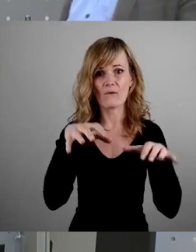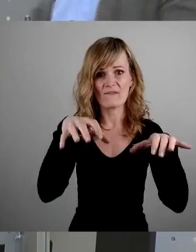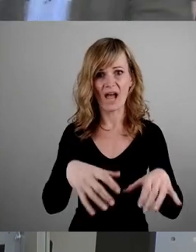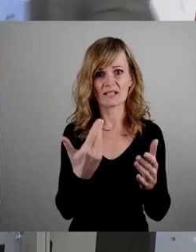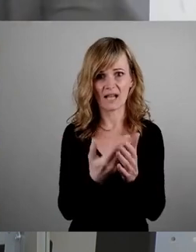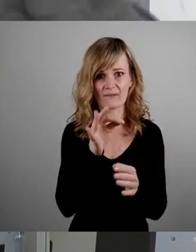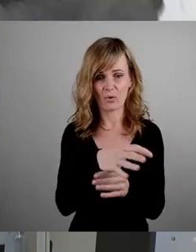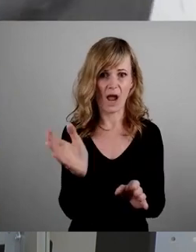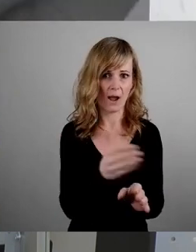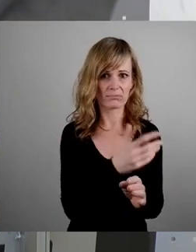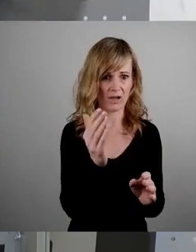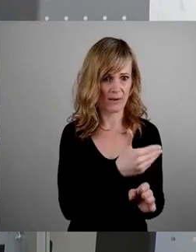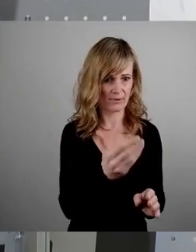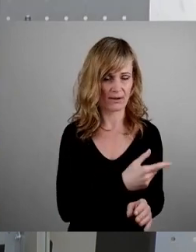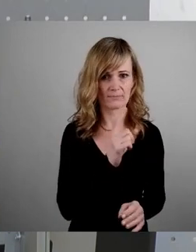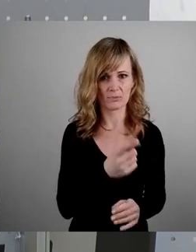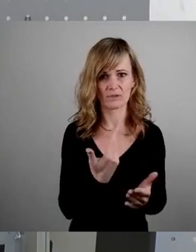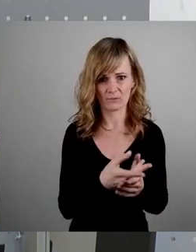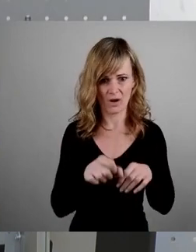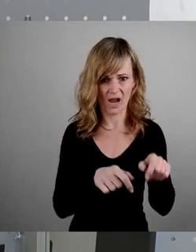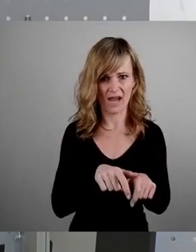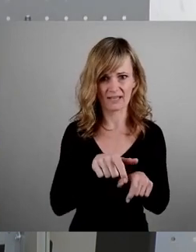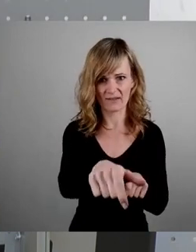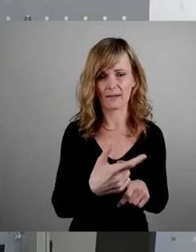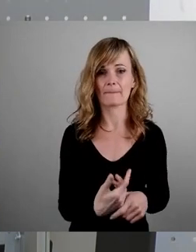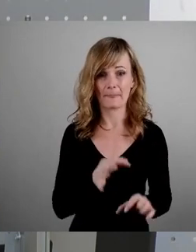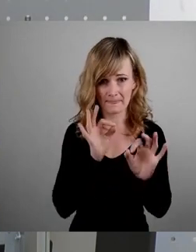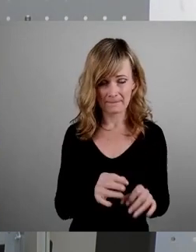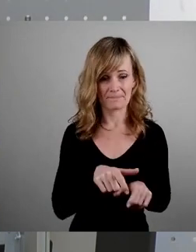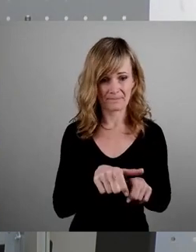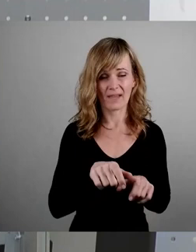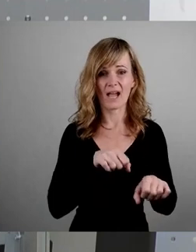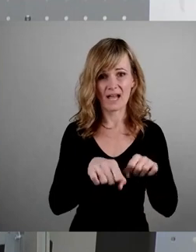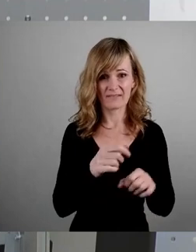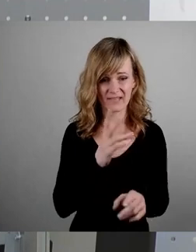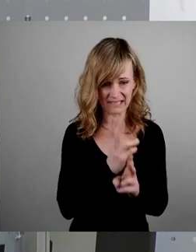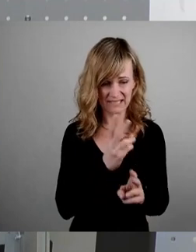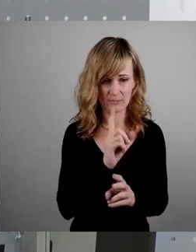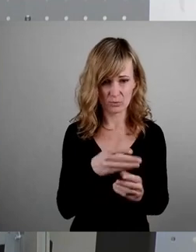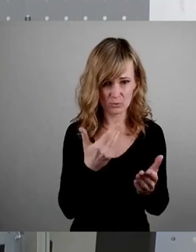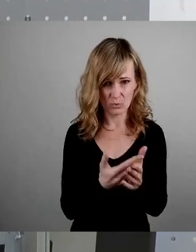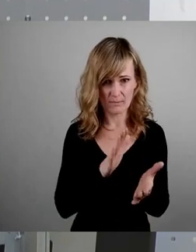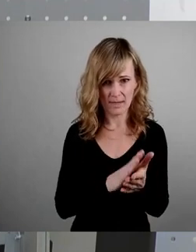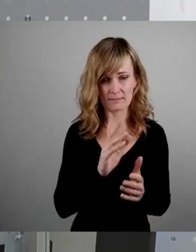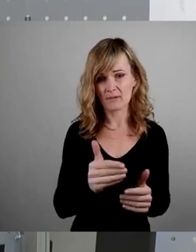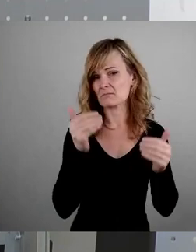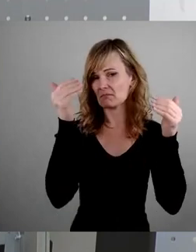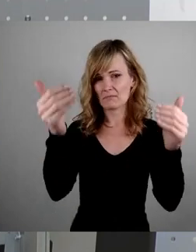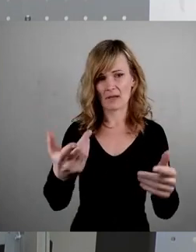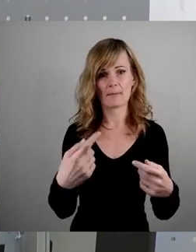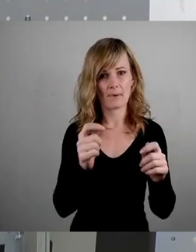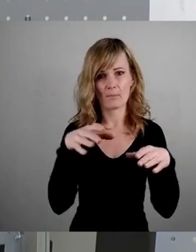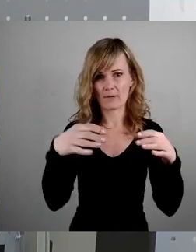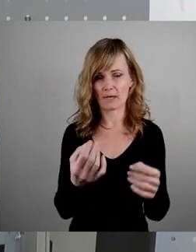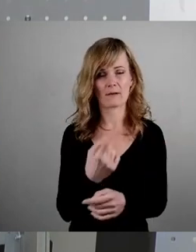Wenn wir heute auf diese richtlinienkonformen Radwege bestehen, rückt das Datum des Baubeginns in weite Ferne. Das können wir uns an dieser Stelle nicht